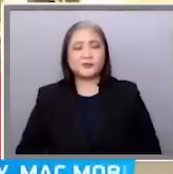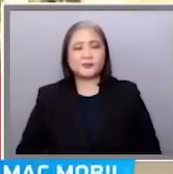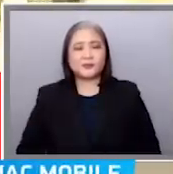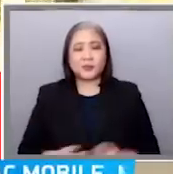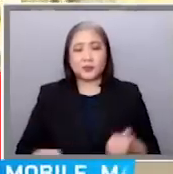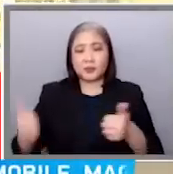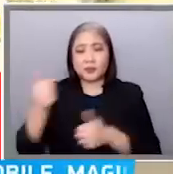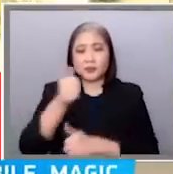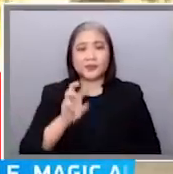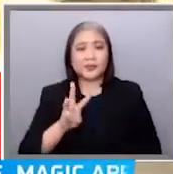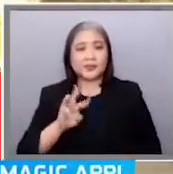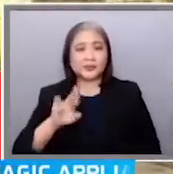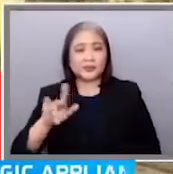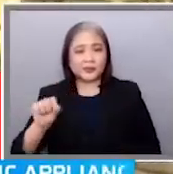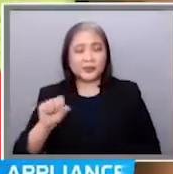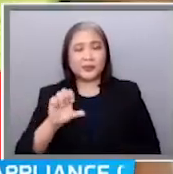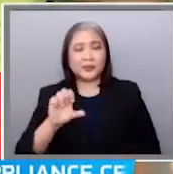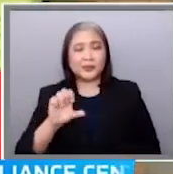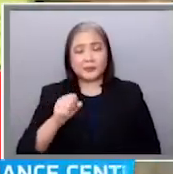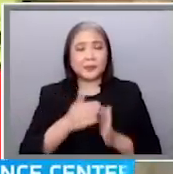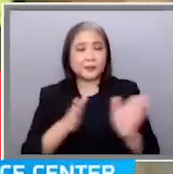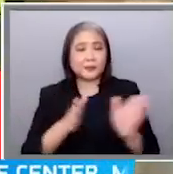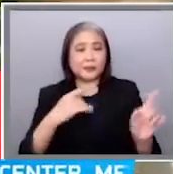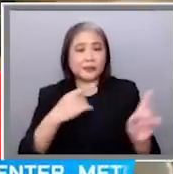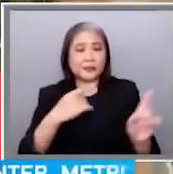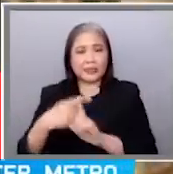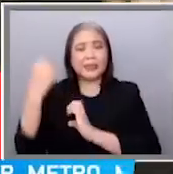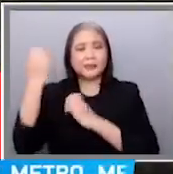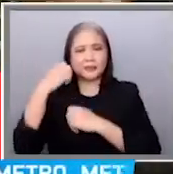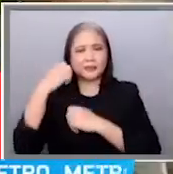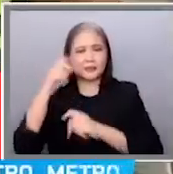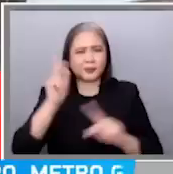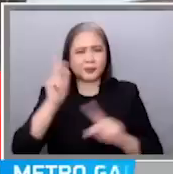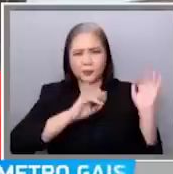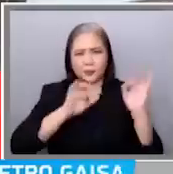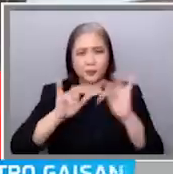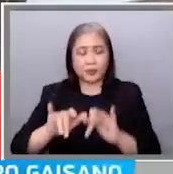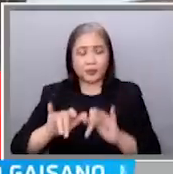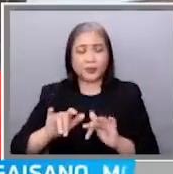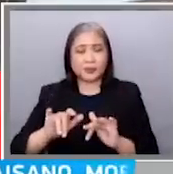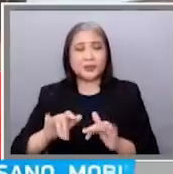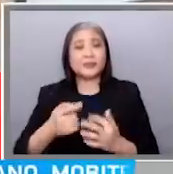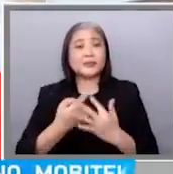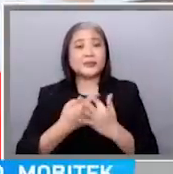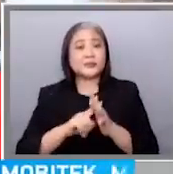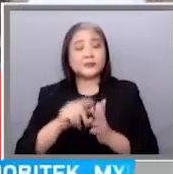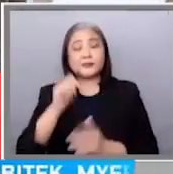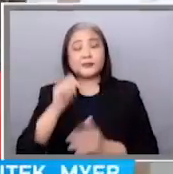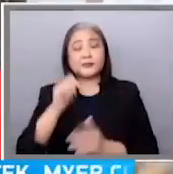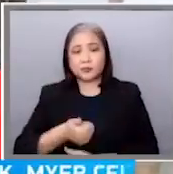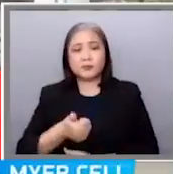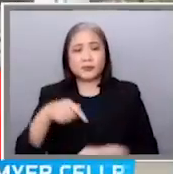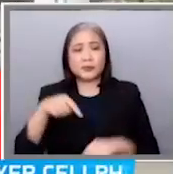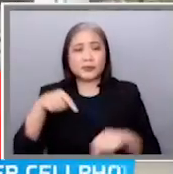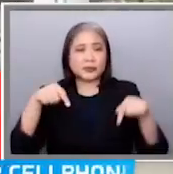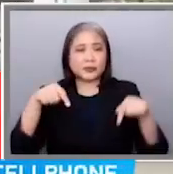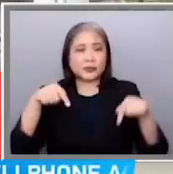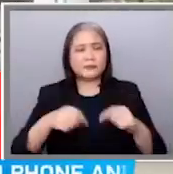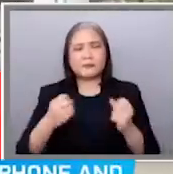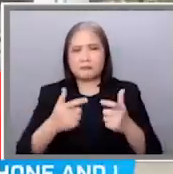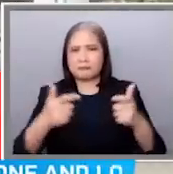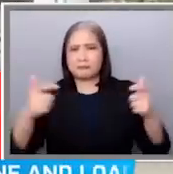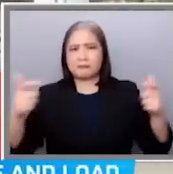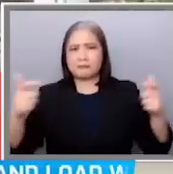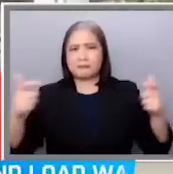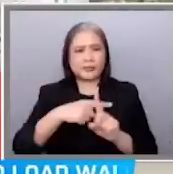Public Cemetery, inaasahang dadagsa ang libo-libo katao simula bukas, lalo pat ito ang isa sa pinakamalaki at pinakamatandang